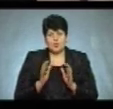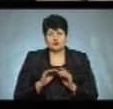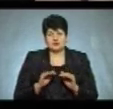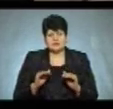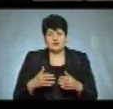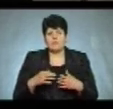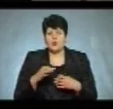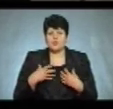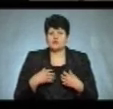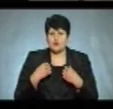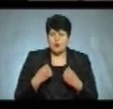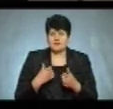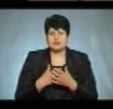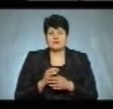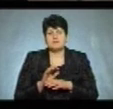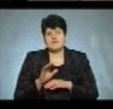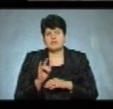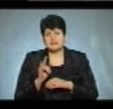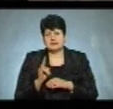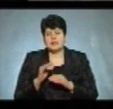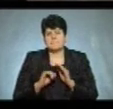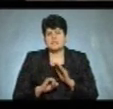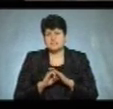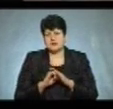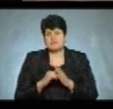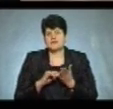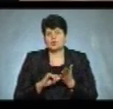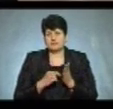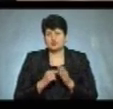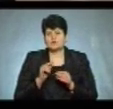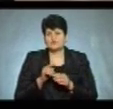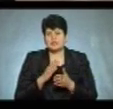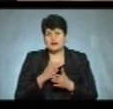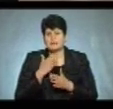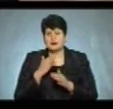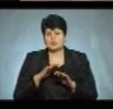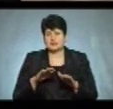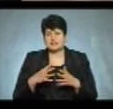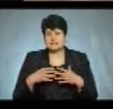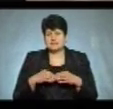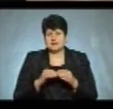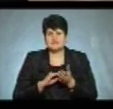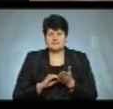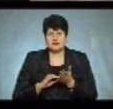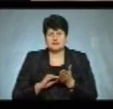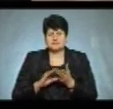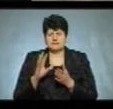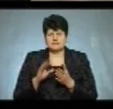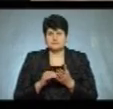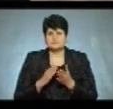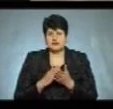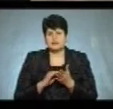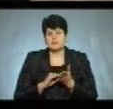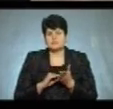про оздоровлення, ми направили дитину на підставі довідки про те, що вона є багатодітна сім'я, є всі виписки, всі це. От нам